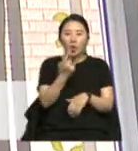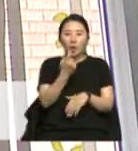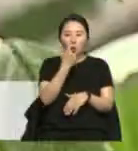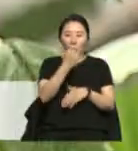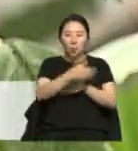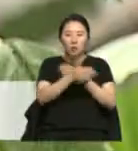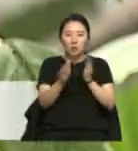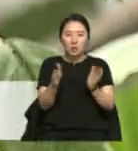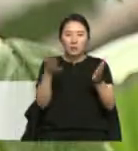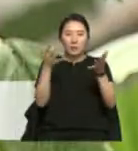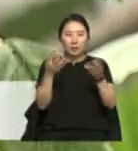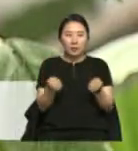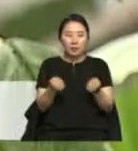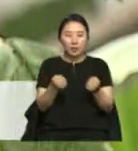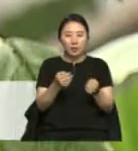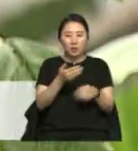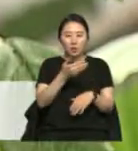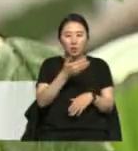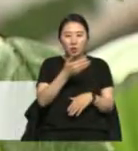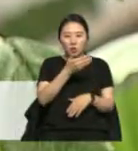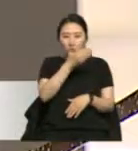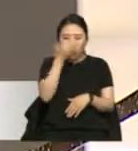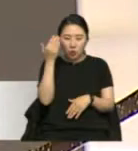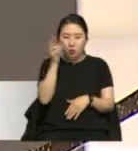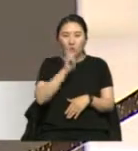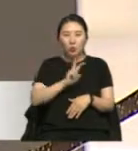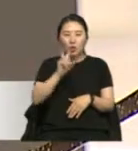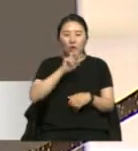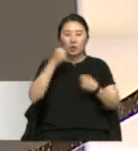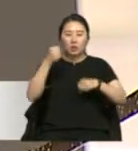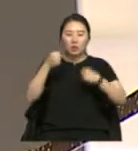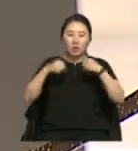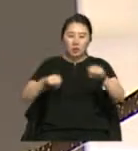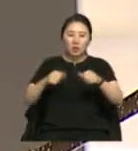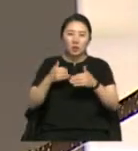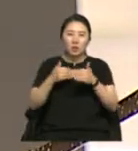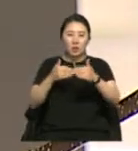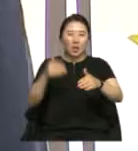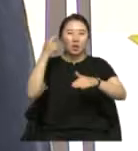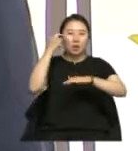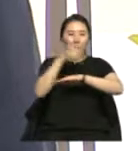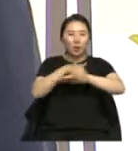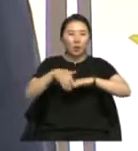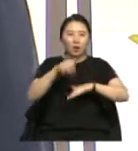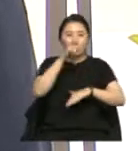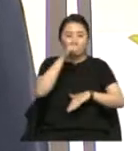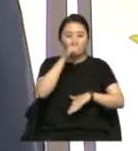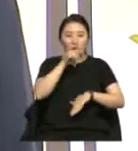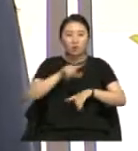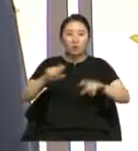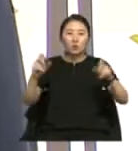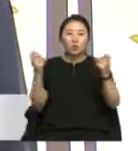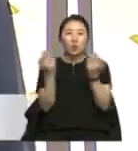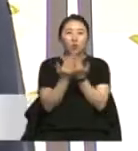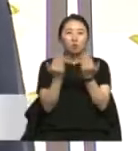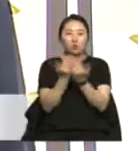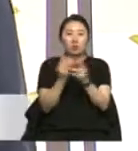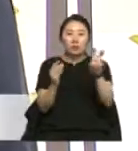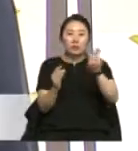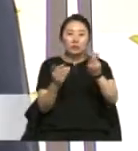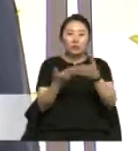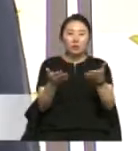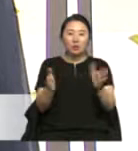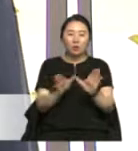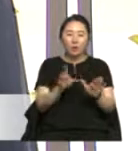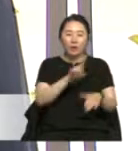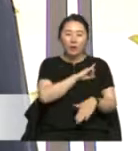어르신들의 수요가 많아 청춘 가곡교실과 방송댄스 수업이 진행될 예정입니다. 저희 성북구 20개 동중에